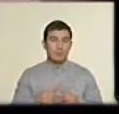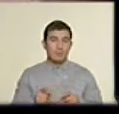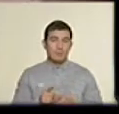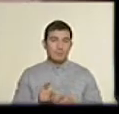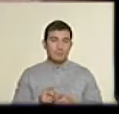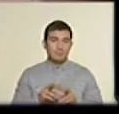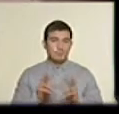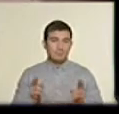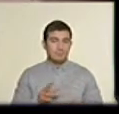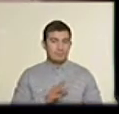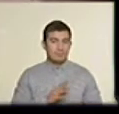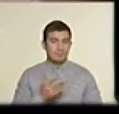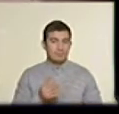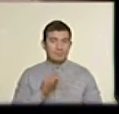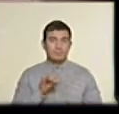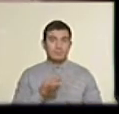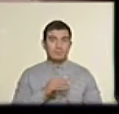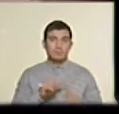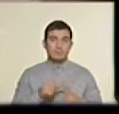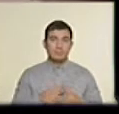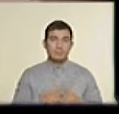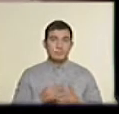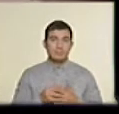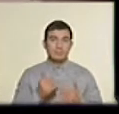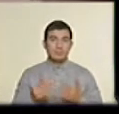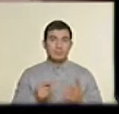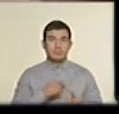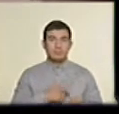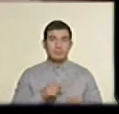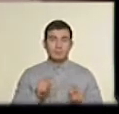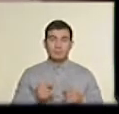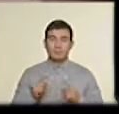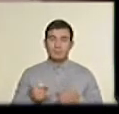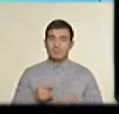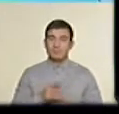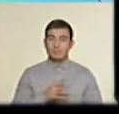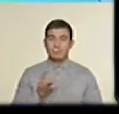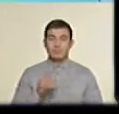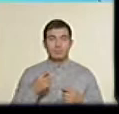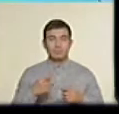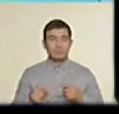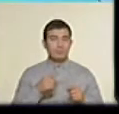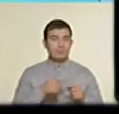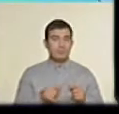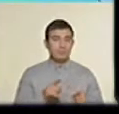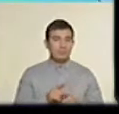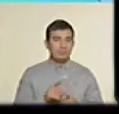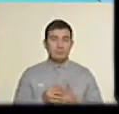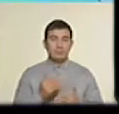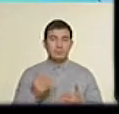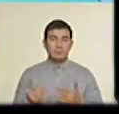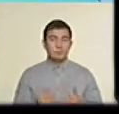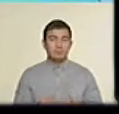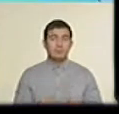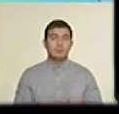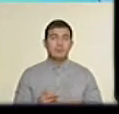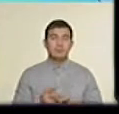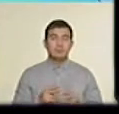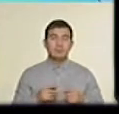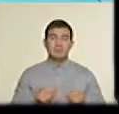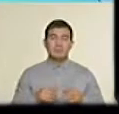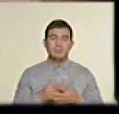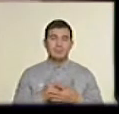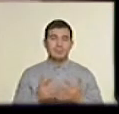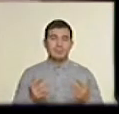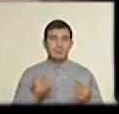ko'rsatish sohalarimizning davriyligi nisbatan qisqaroq, ayrimlarningki uzunroq. Shundan kelib chiqib, ana shu muassasalarni